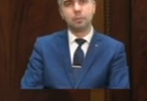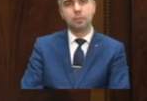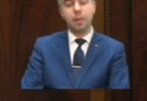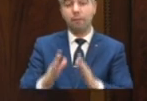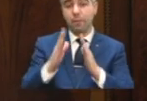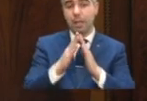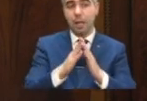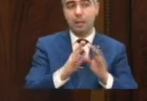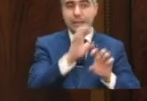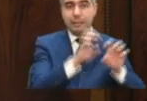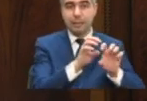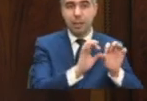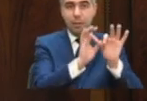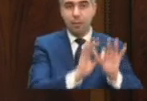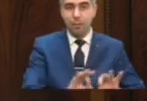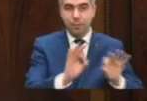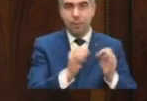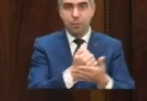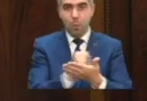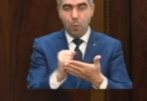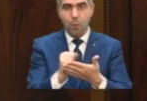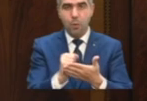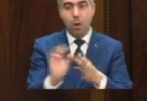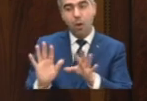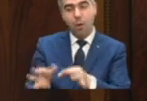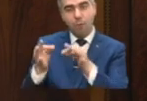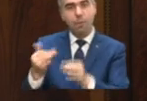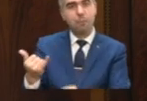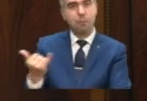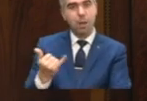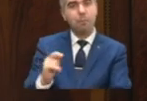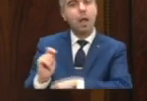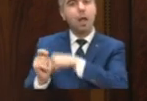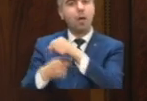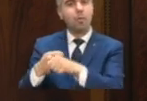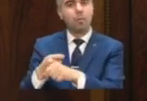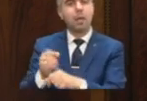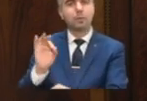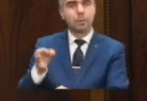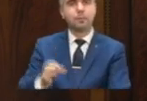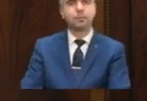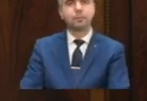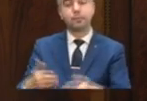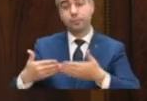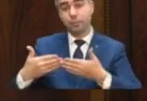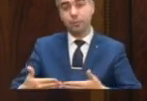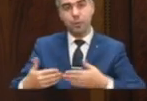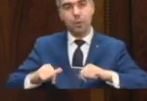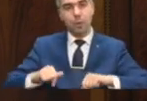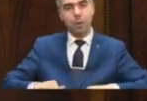دور الصفح. الحل كاين أيضا في البادية، واليوم حنايا في